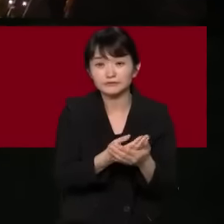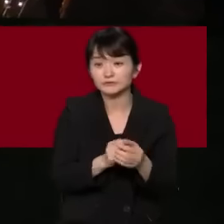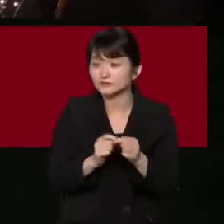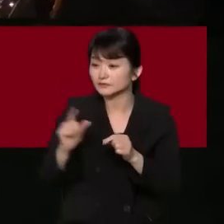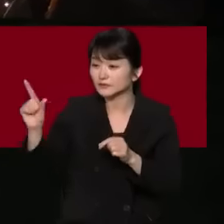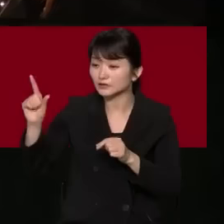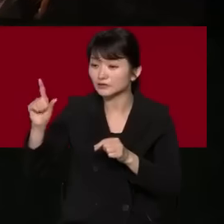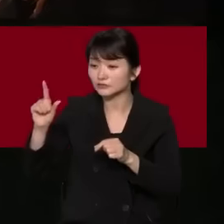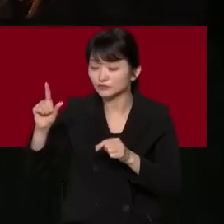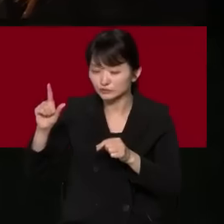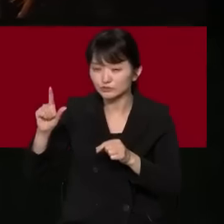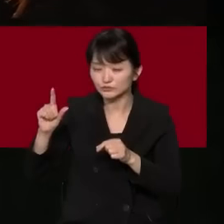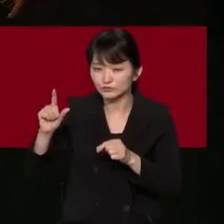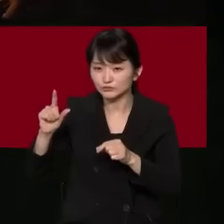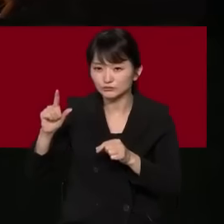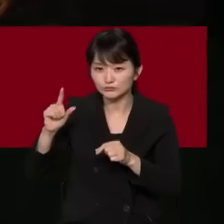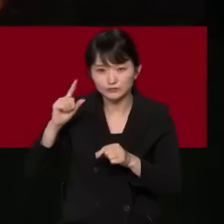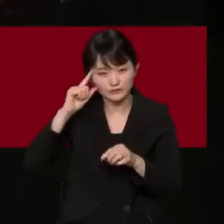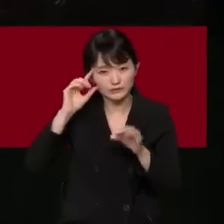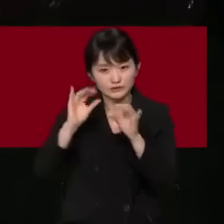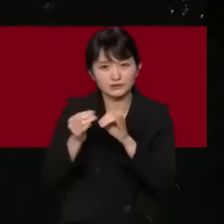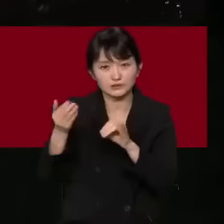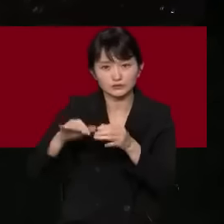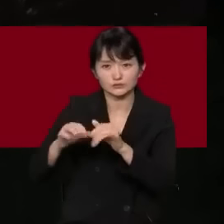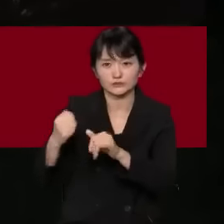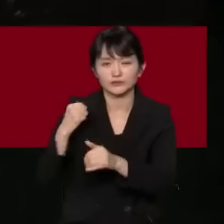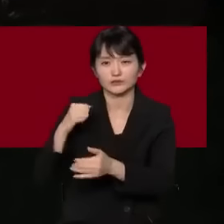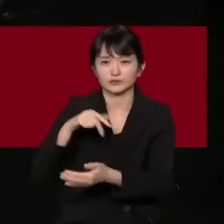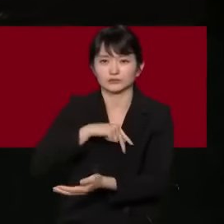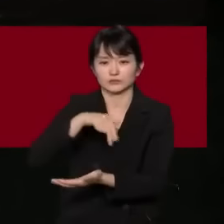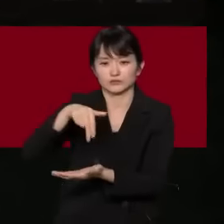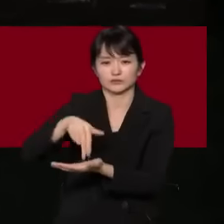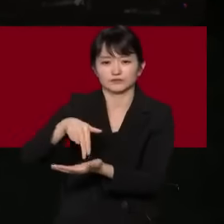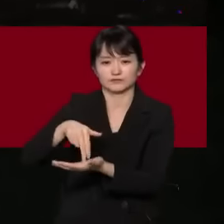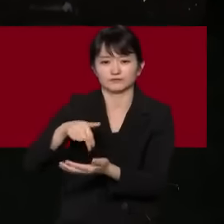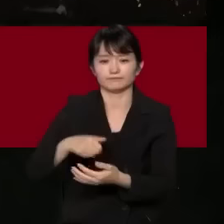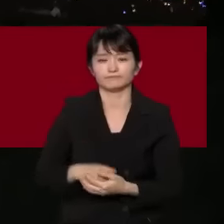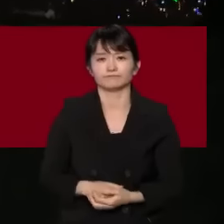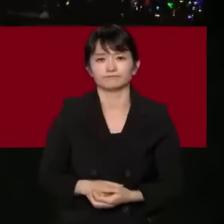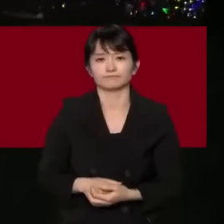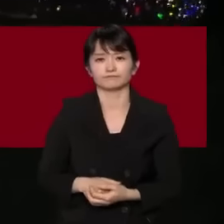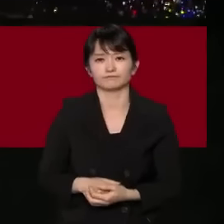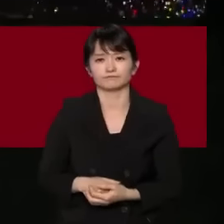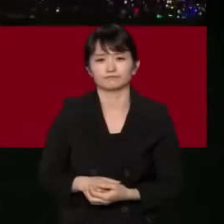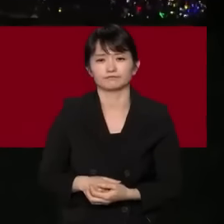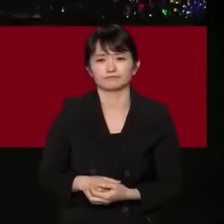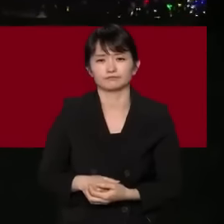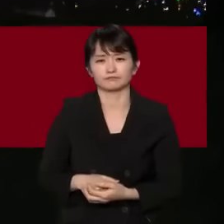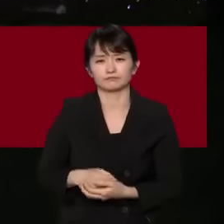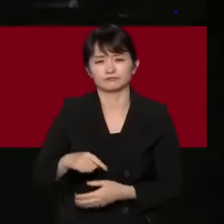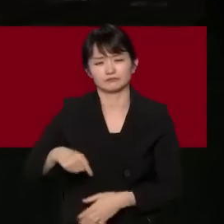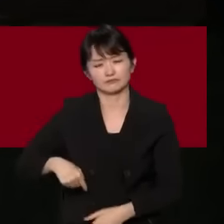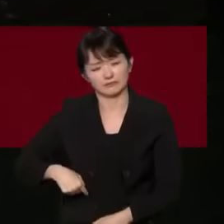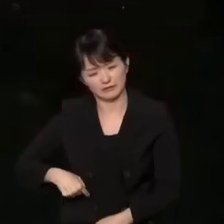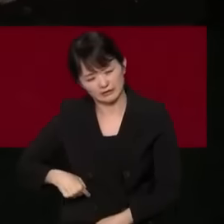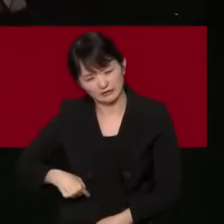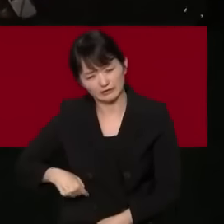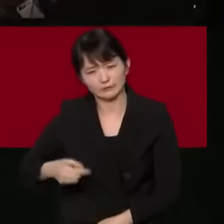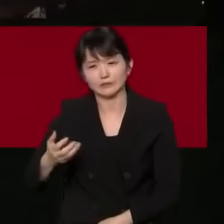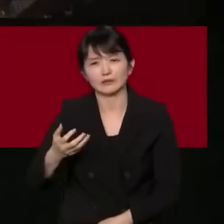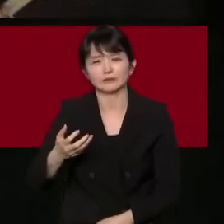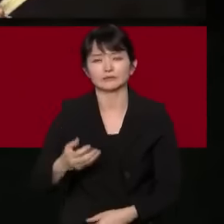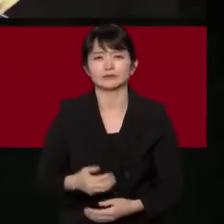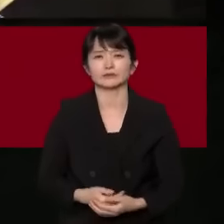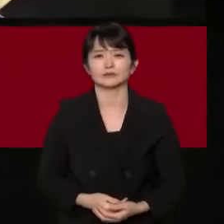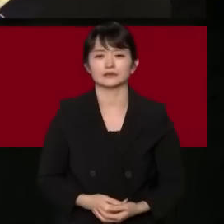그 부분은 사실 저희 국민의힘 의원들 입장에서는 마음 아픈 부분입니다. 그래서